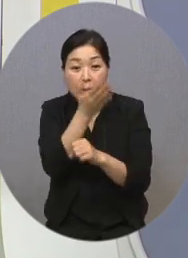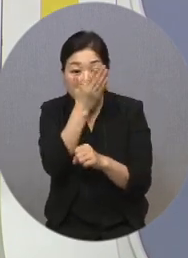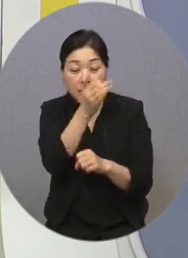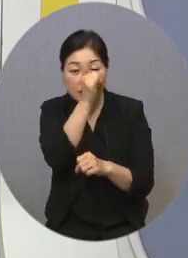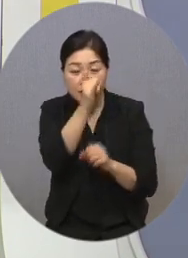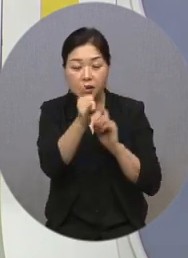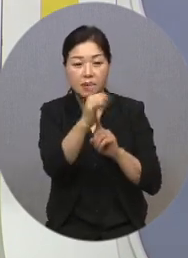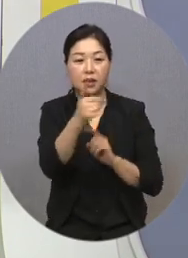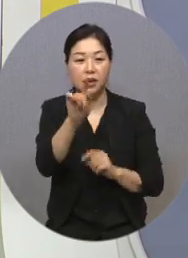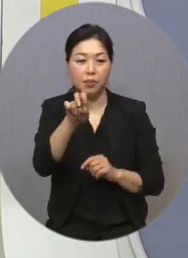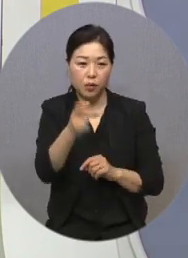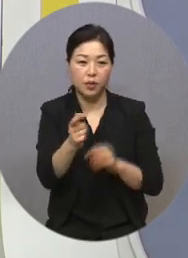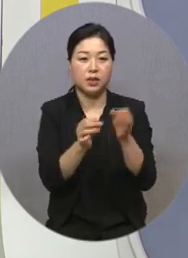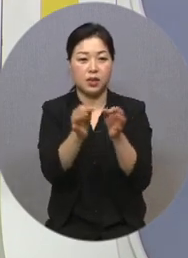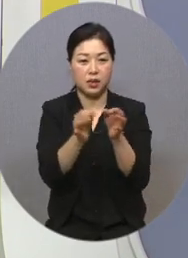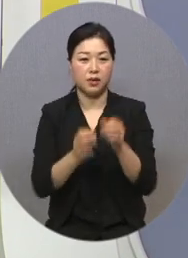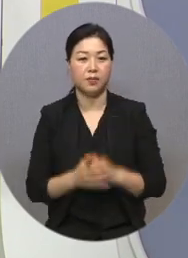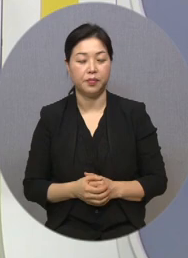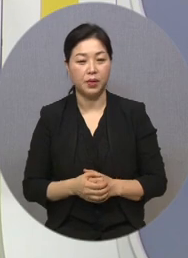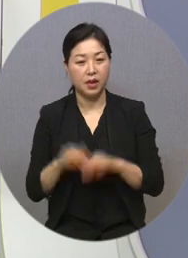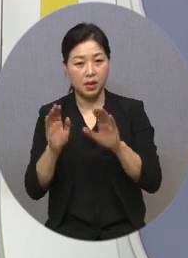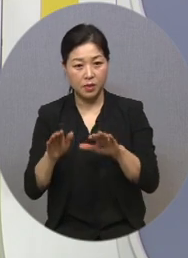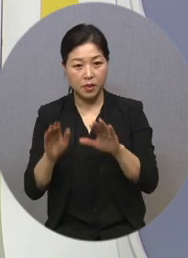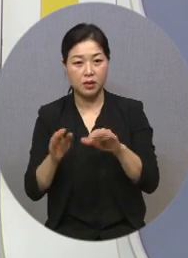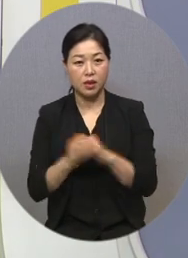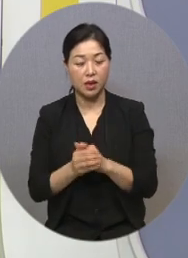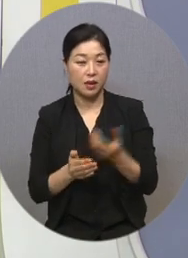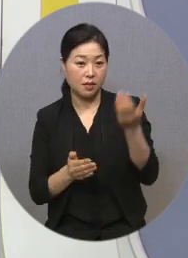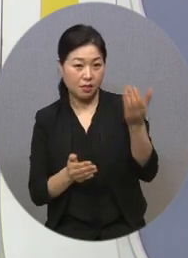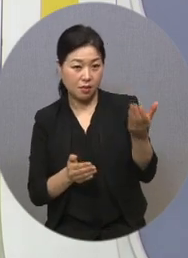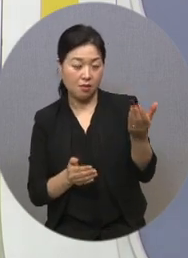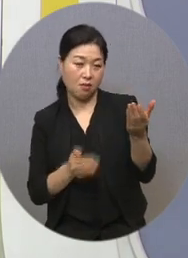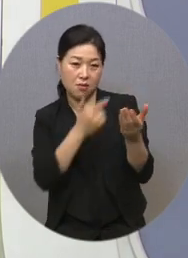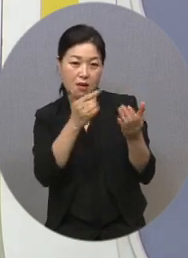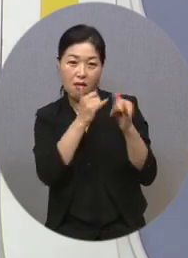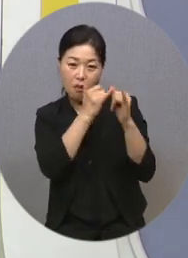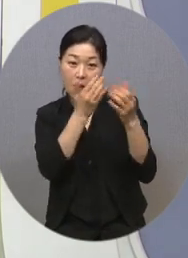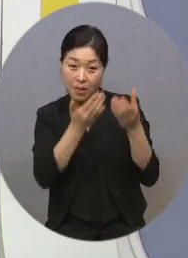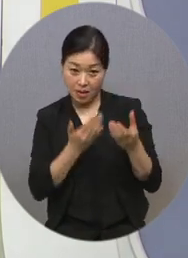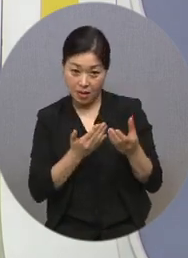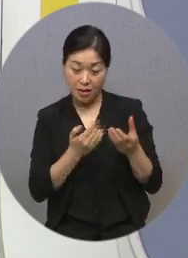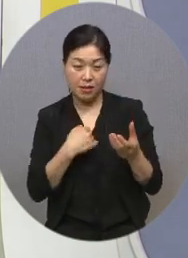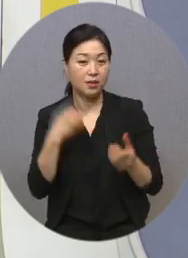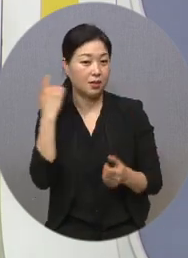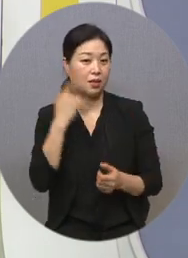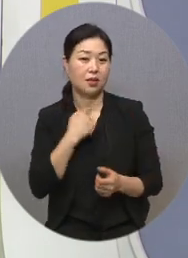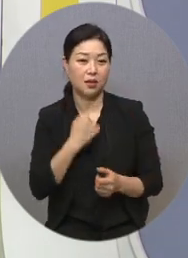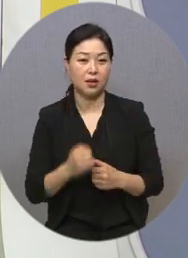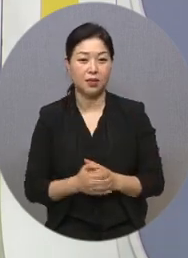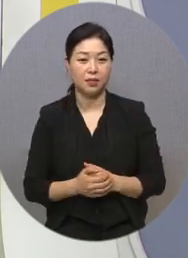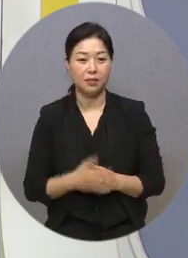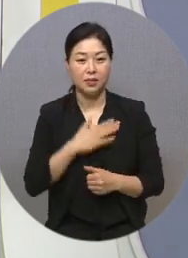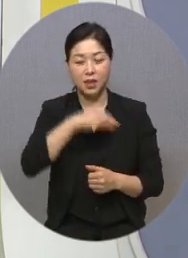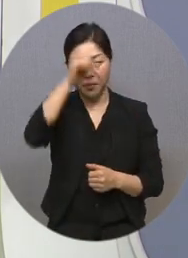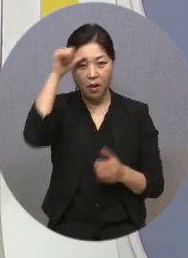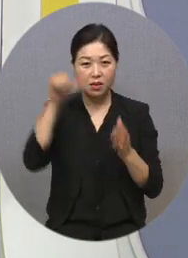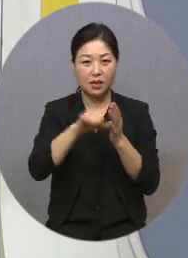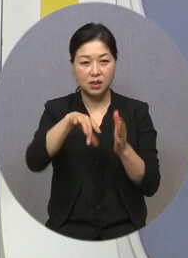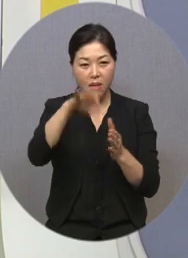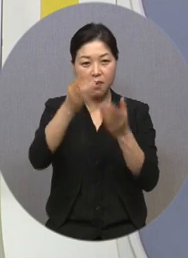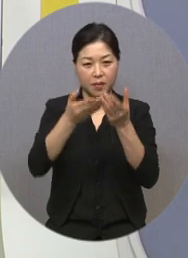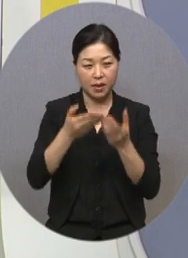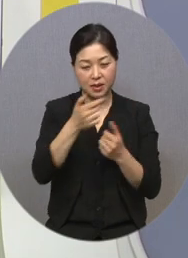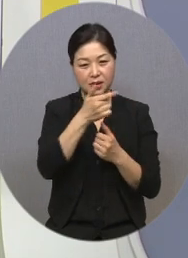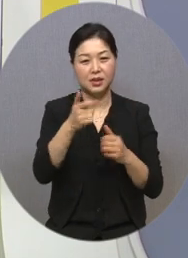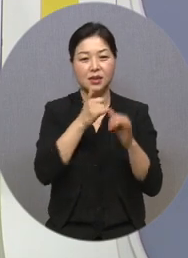네. 아, 그리고 저기 이번에 네. 우리 김정일 씨도 진짜 큰 상을 받았다고 하던데요. 아, 뭐 제 평생 정말 처음 받아본